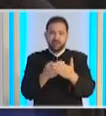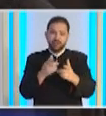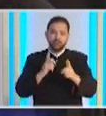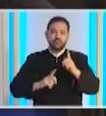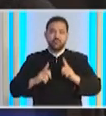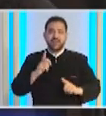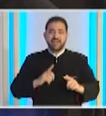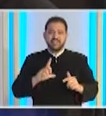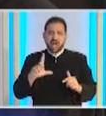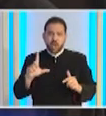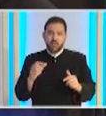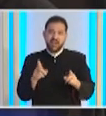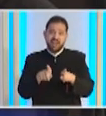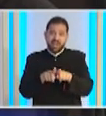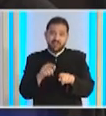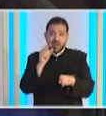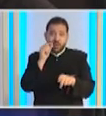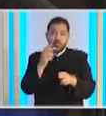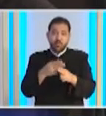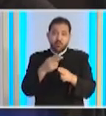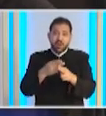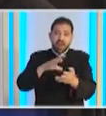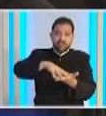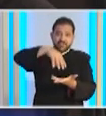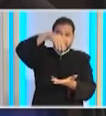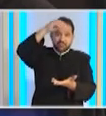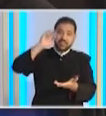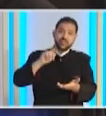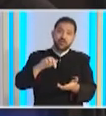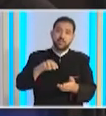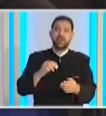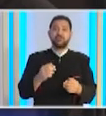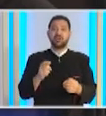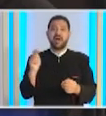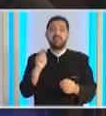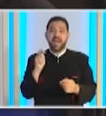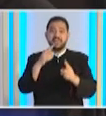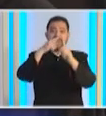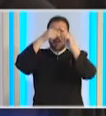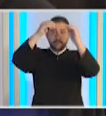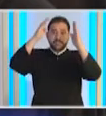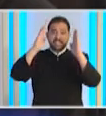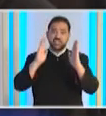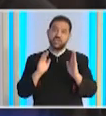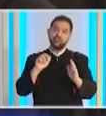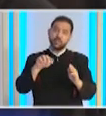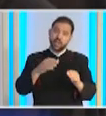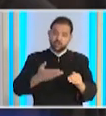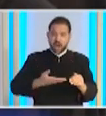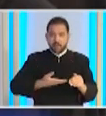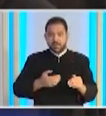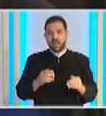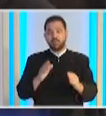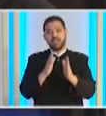care suferă, de asemenea și omul bolnav sufletește, apelează la tainele bisericii, apelează la